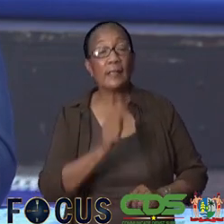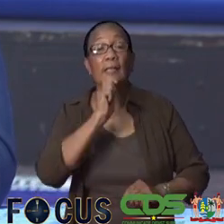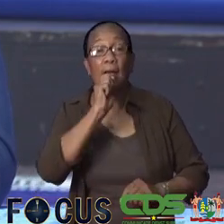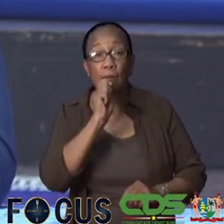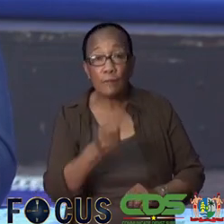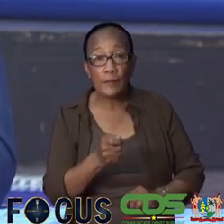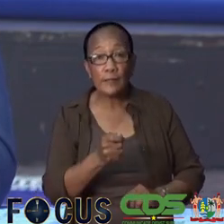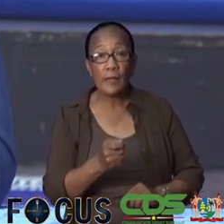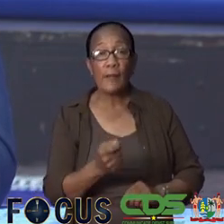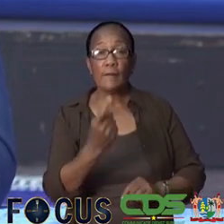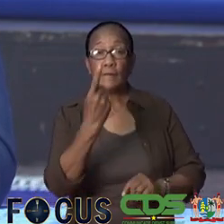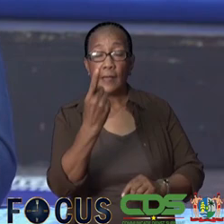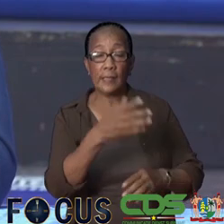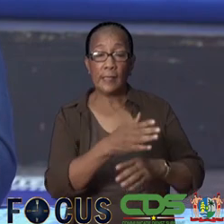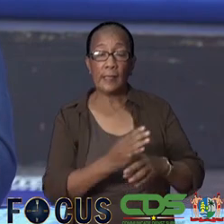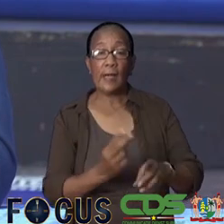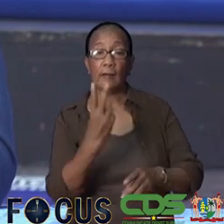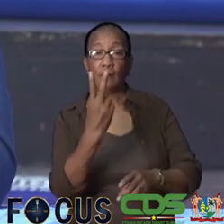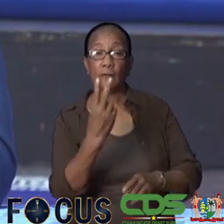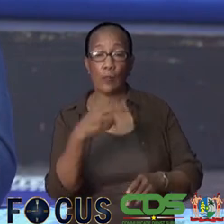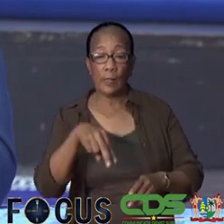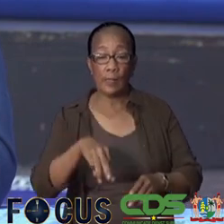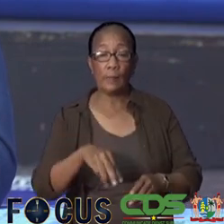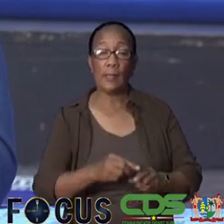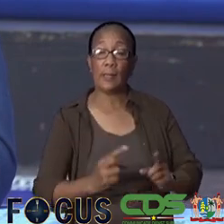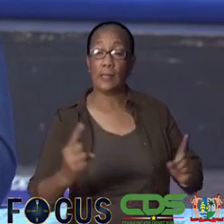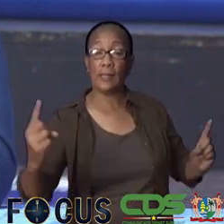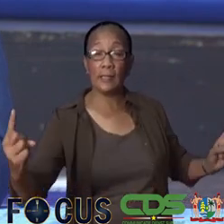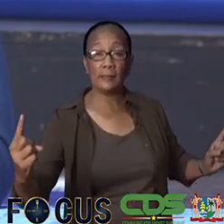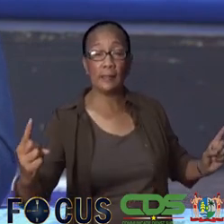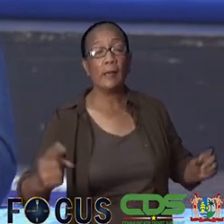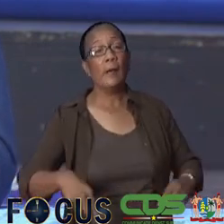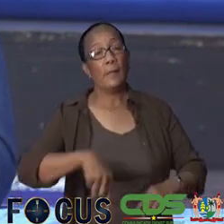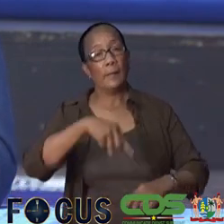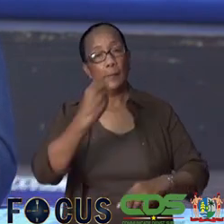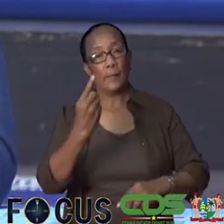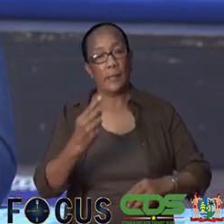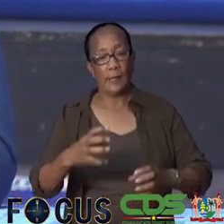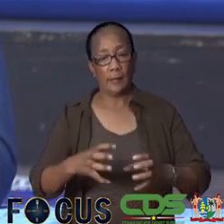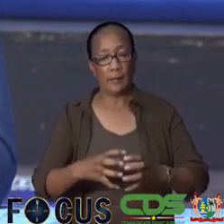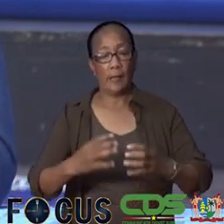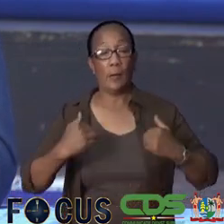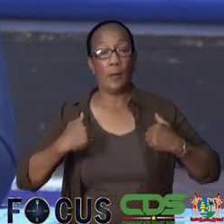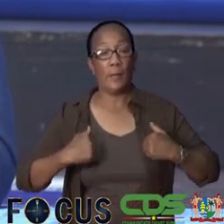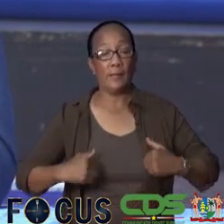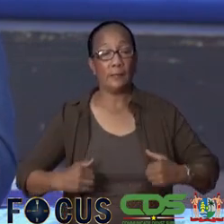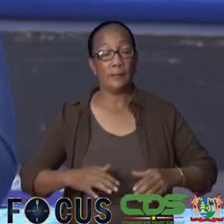van 1,5 tot 2 meter wanneer u met meerdere mensen samen bent.